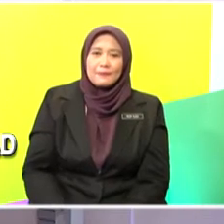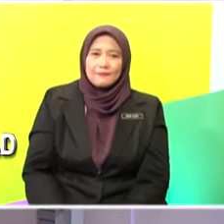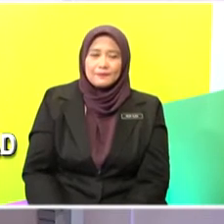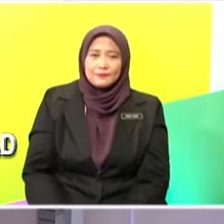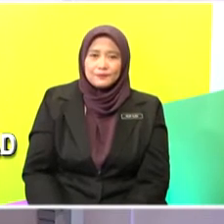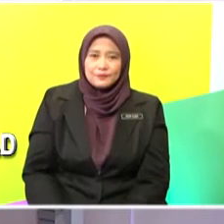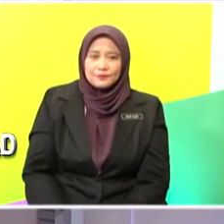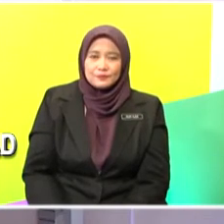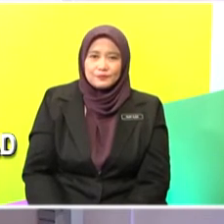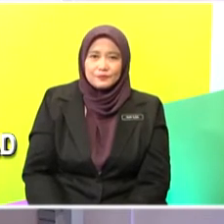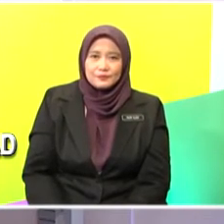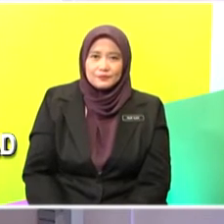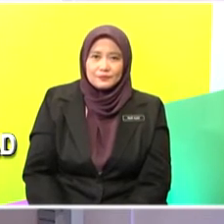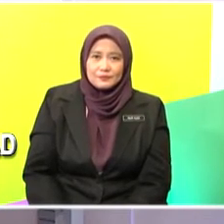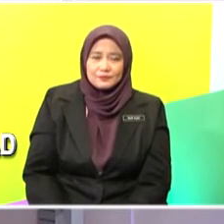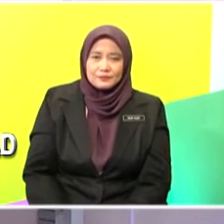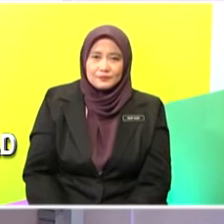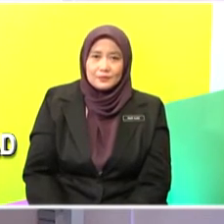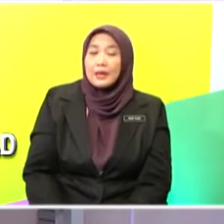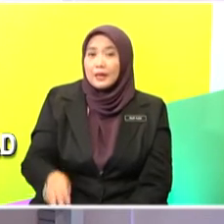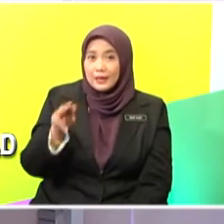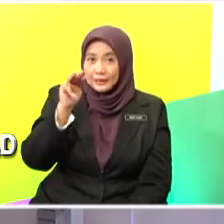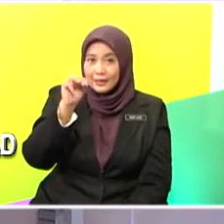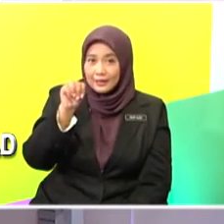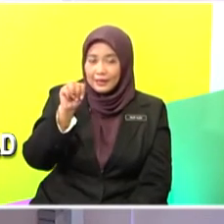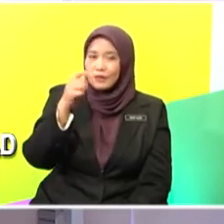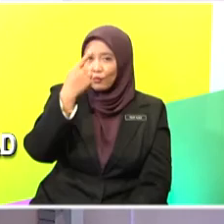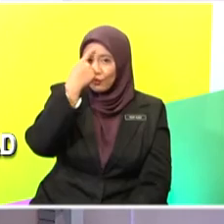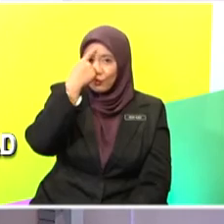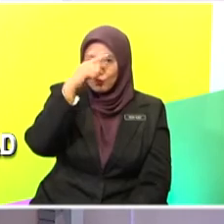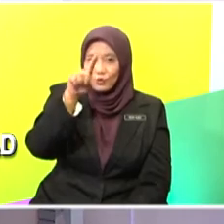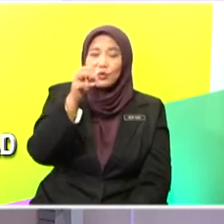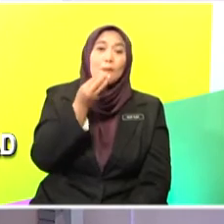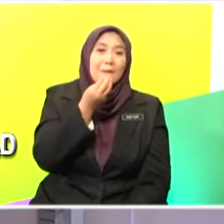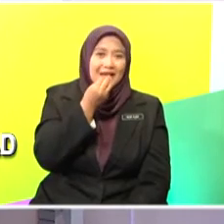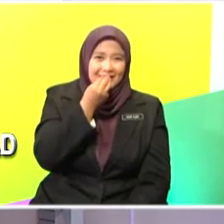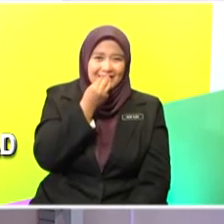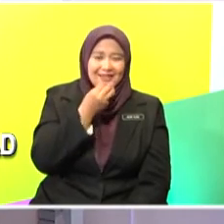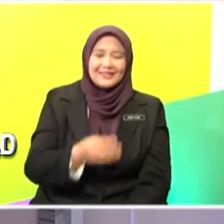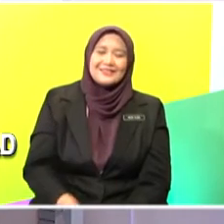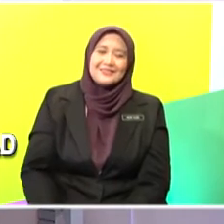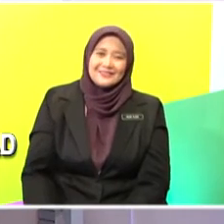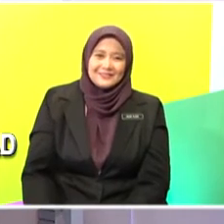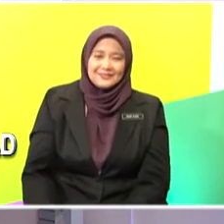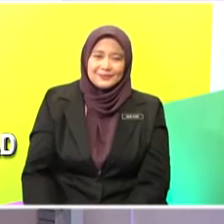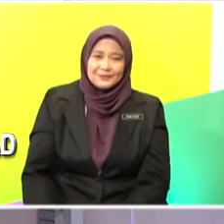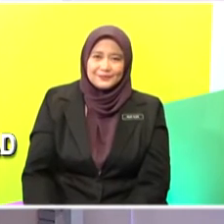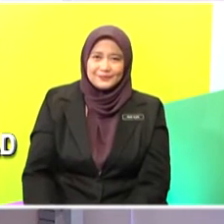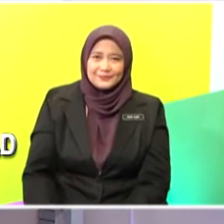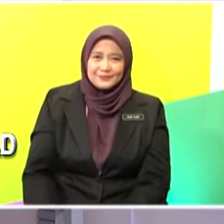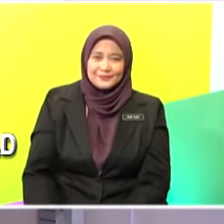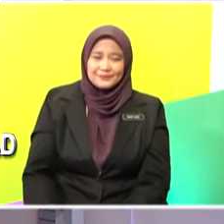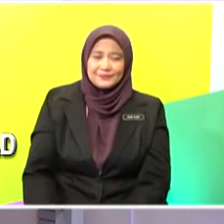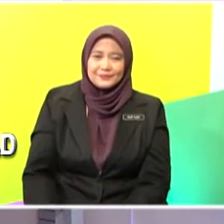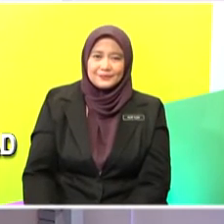Hakim? M untuk makan. Yes. Suka, mesti Hakim suka makan kan? Betul, cikgu.